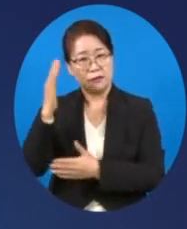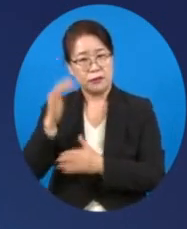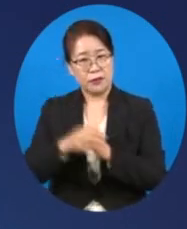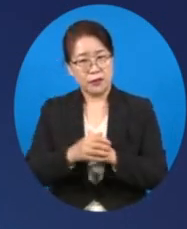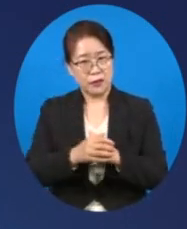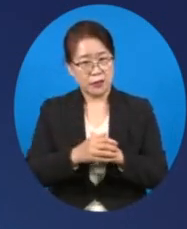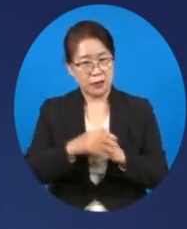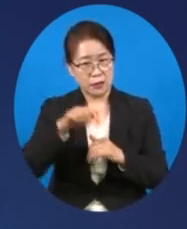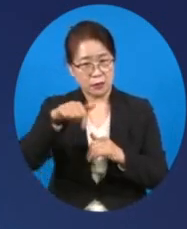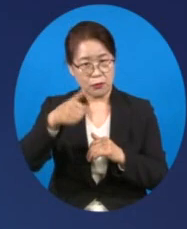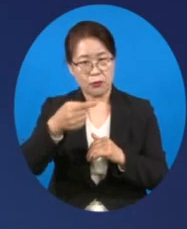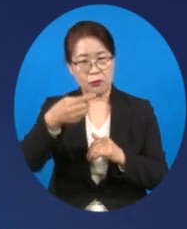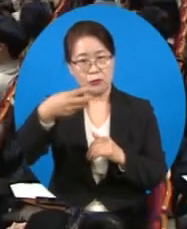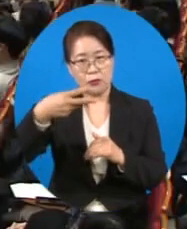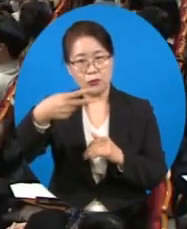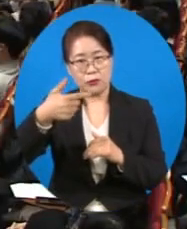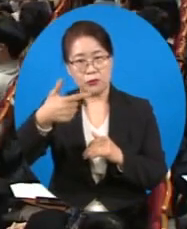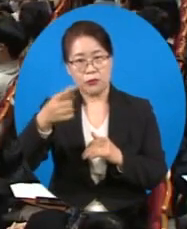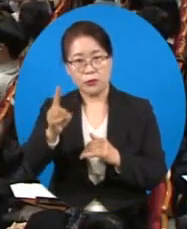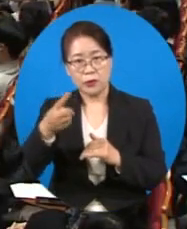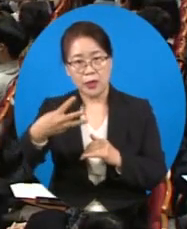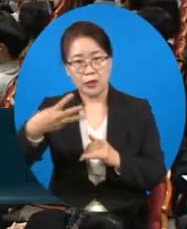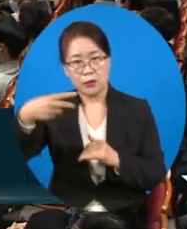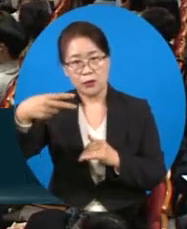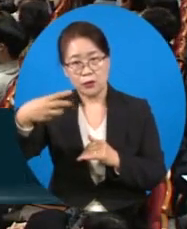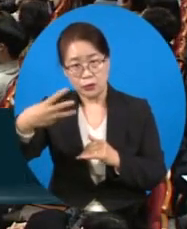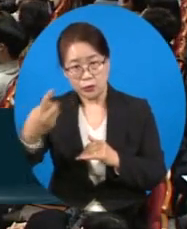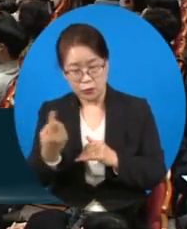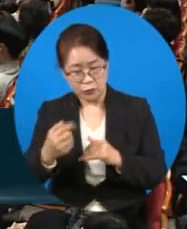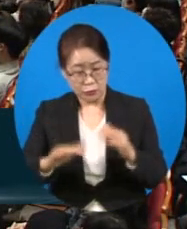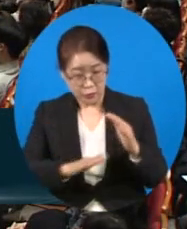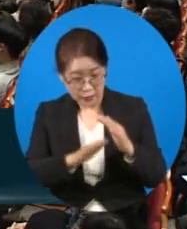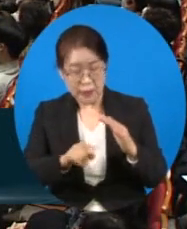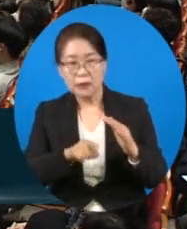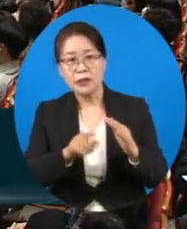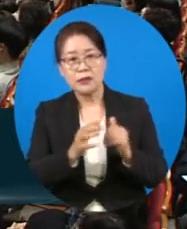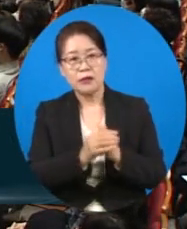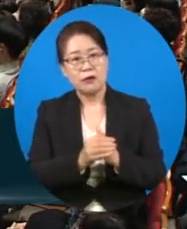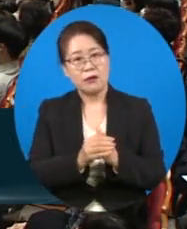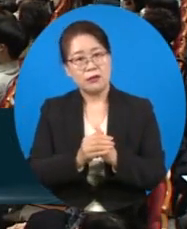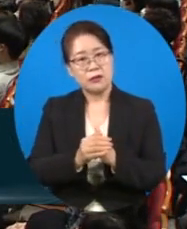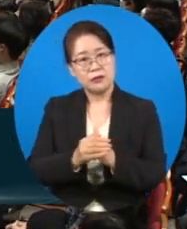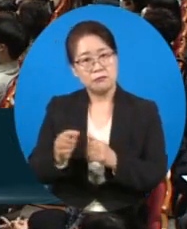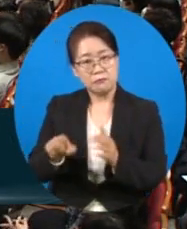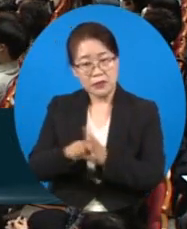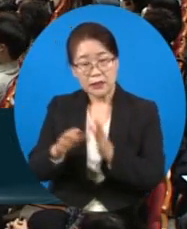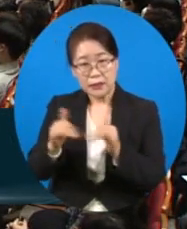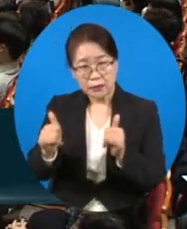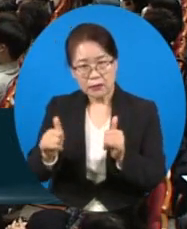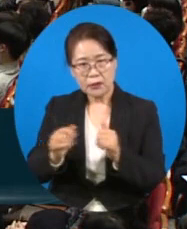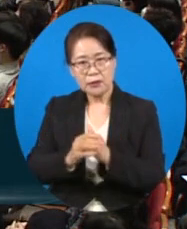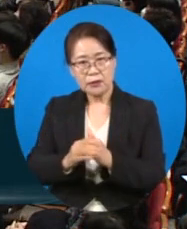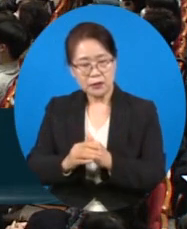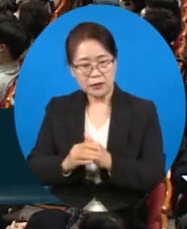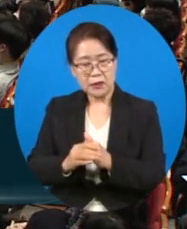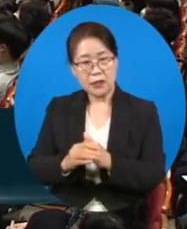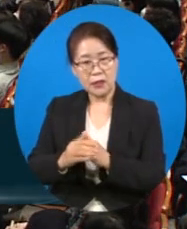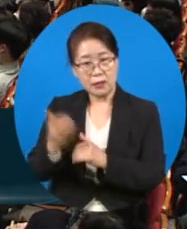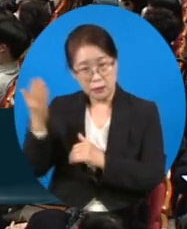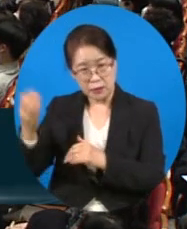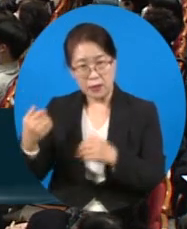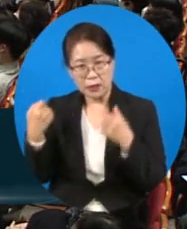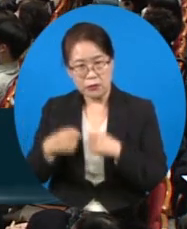고넬료의 과정에서 사도행위 10장 43절의 말씀입니다 다 같이요 그를 믿는 사람들이 다 그의 이름을 힘입고